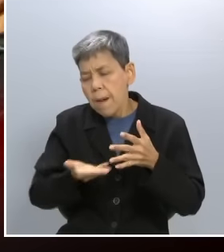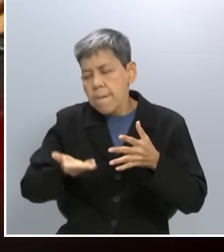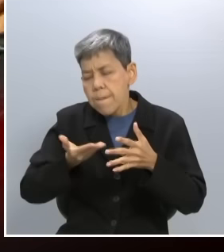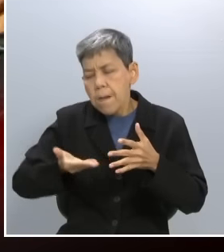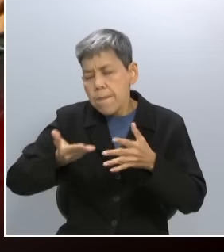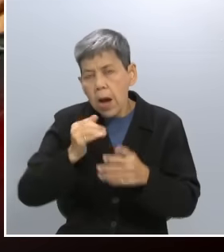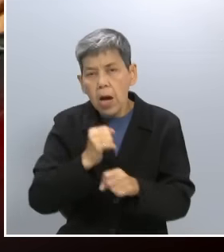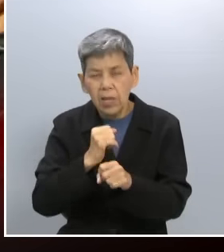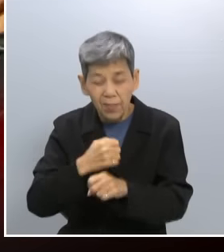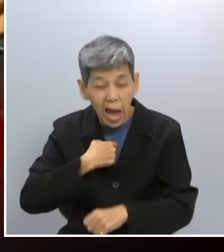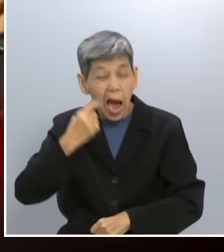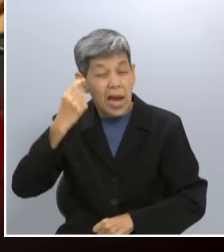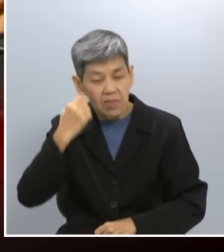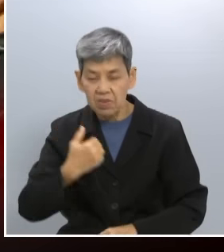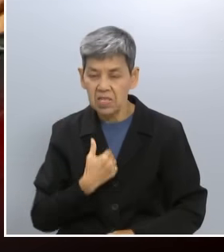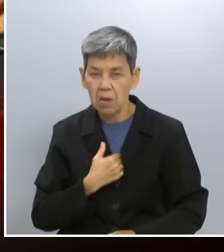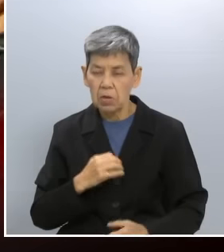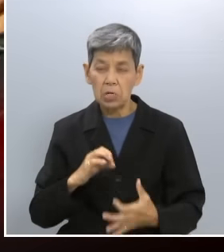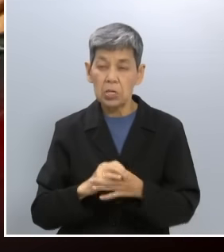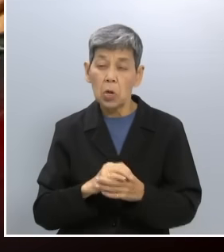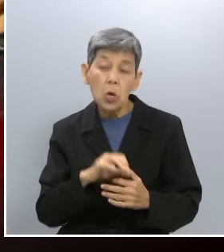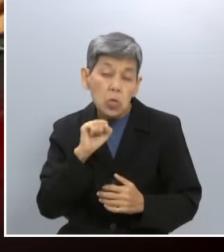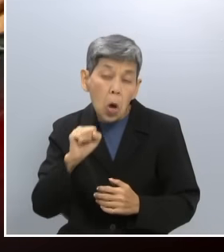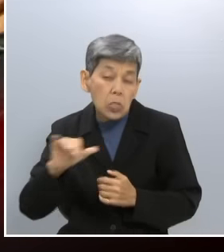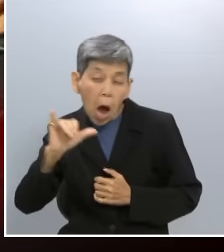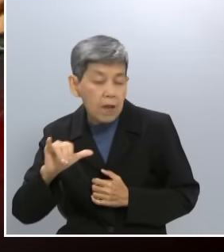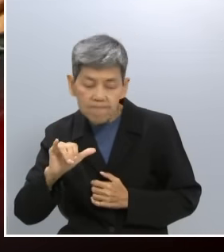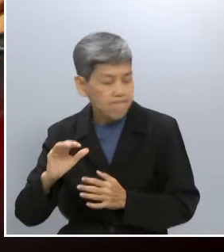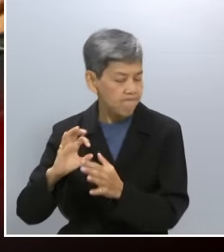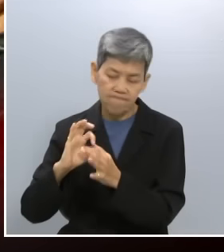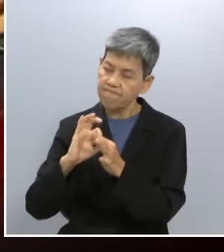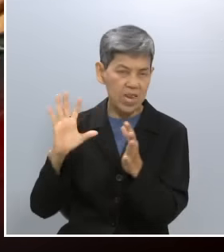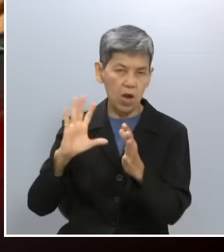าไม่มีอภิสิทธิ์อะไรทั้งนั้นที่จะมาต่อรองลองฟังดูครับ